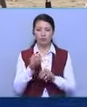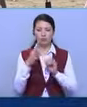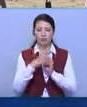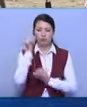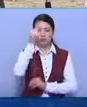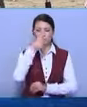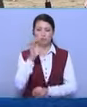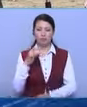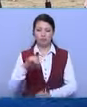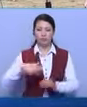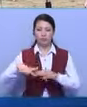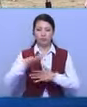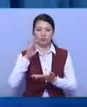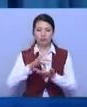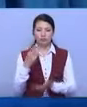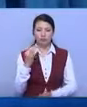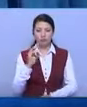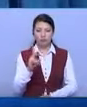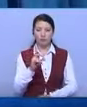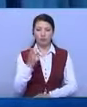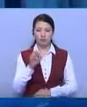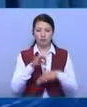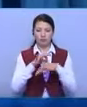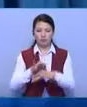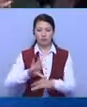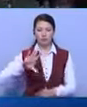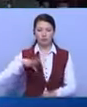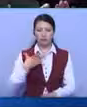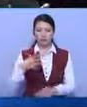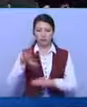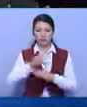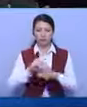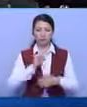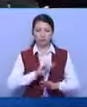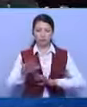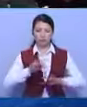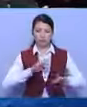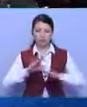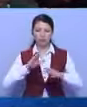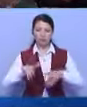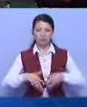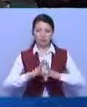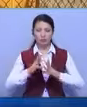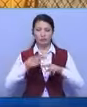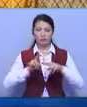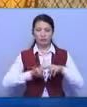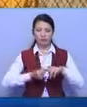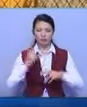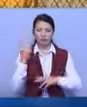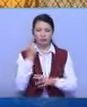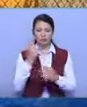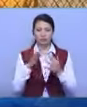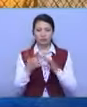2014-2015 жылдары Бәйдібек ауданының орталығы Шаянға көгілдір отын берілген болатын. Қарқынды жүргізілген құрылыстың арқасында таяу арада тағы бір елді